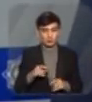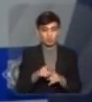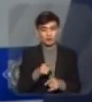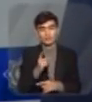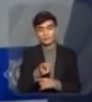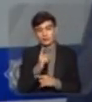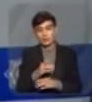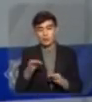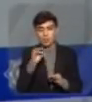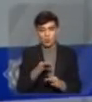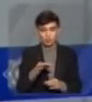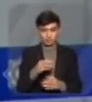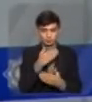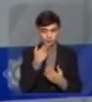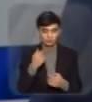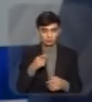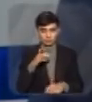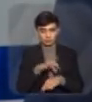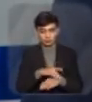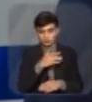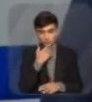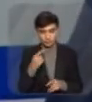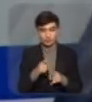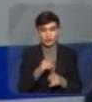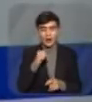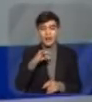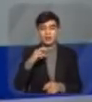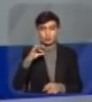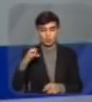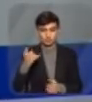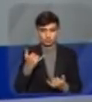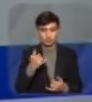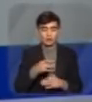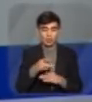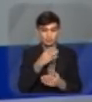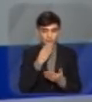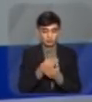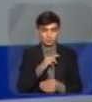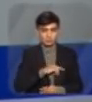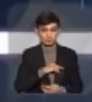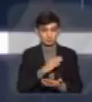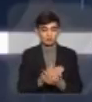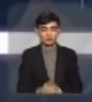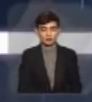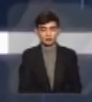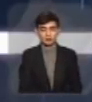балық деген ешқандай ештеме анықталмаған. Сағындықов дос қазір Ырғыз ауданында қызметте жүр.